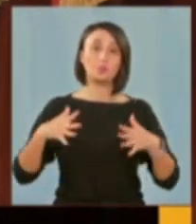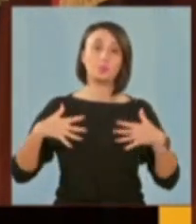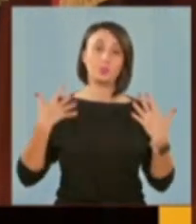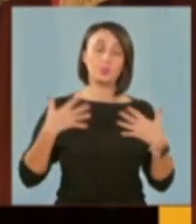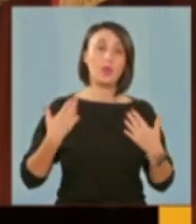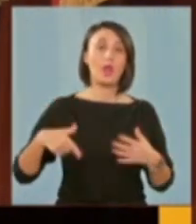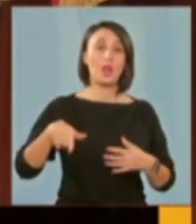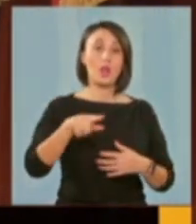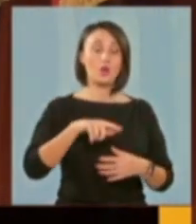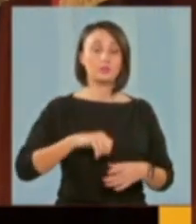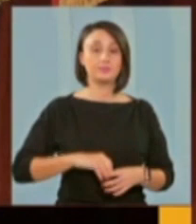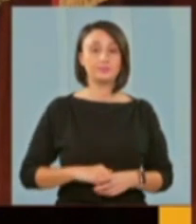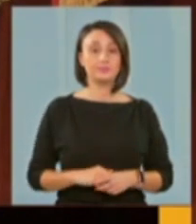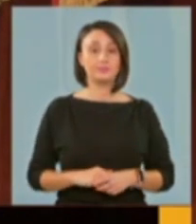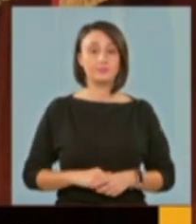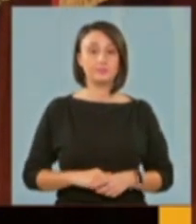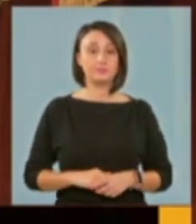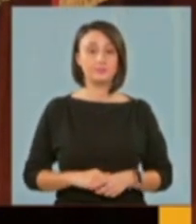entuziasmul lor.